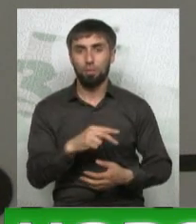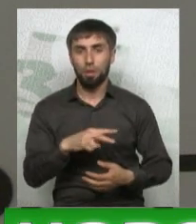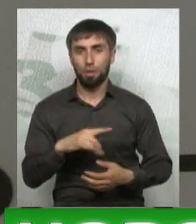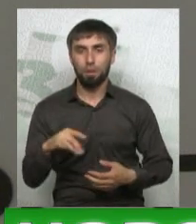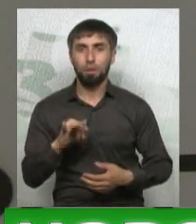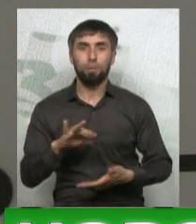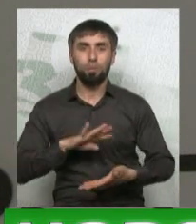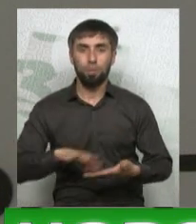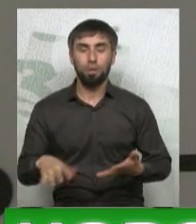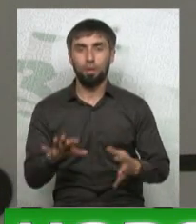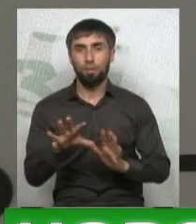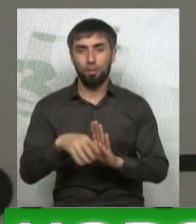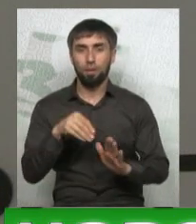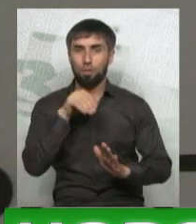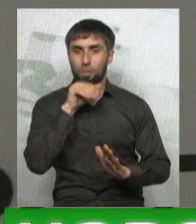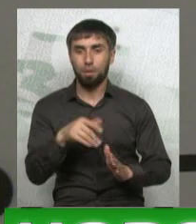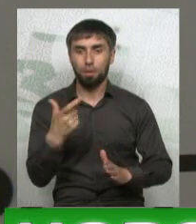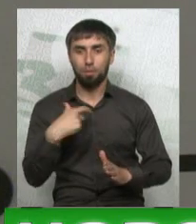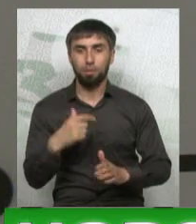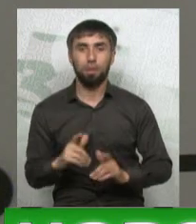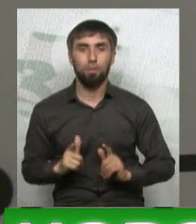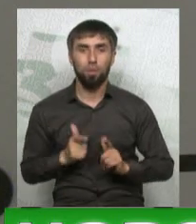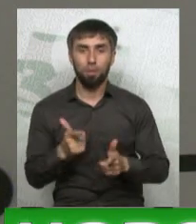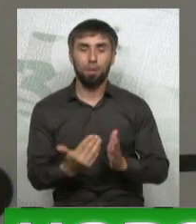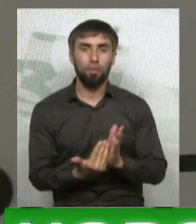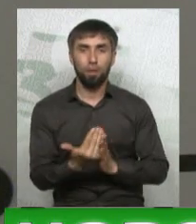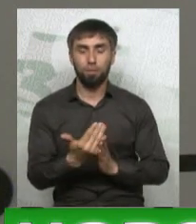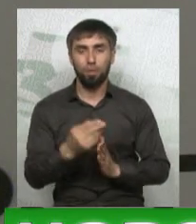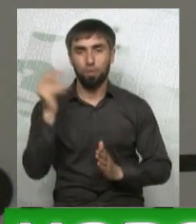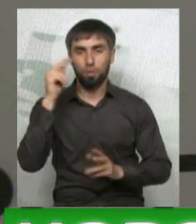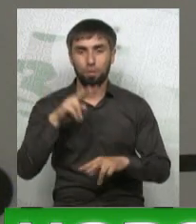затем выбрать профессию себе, поступить в высшее учебное заведение нашей страны.